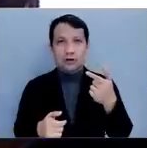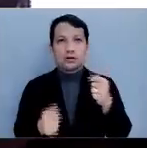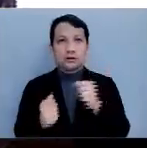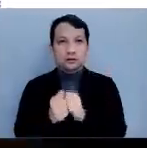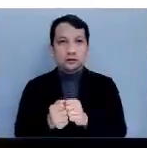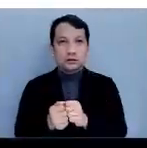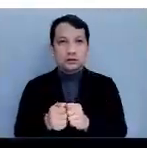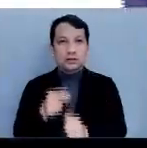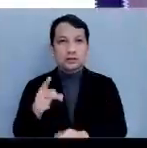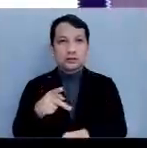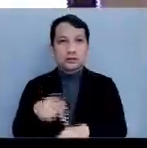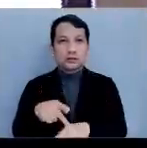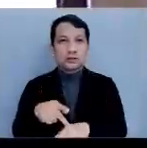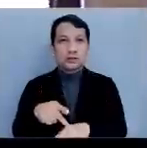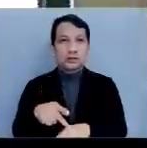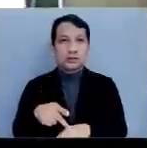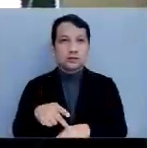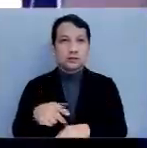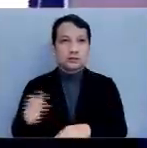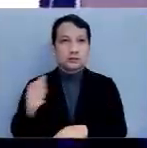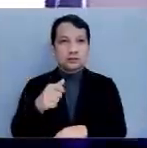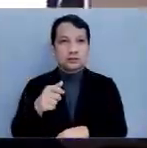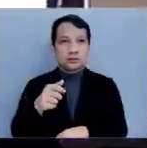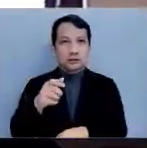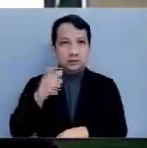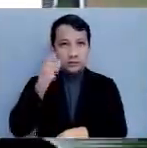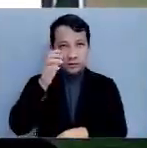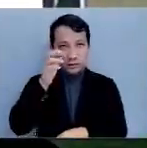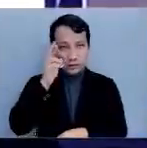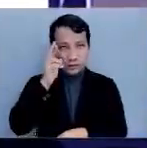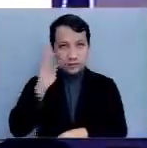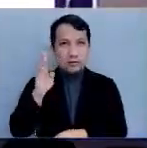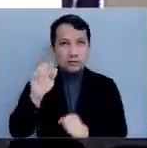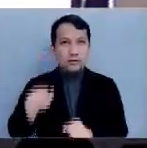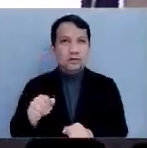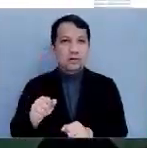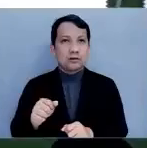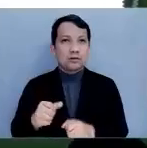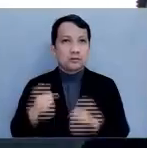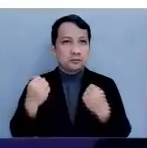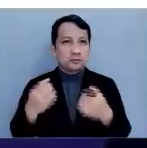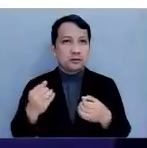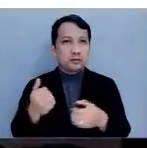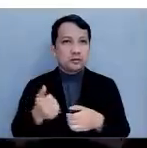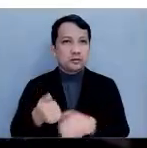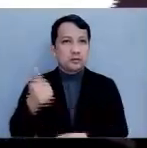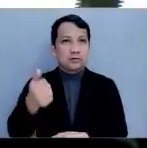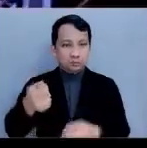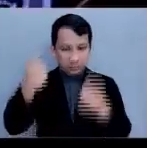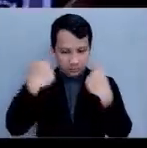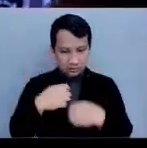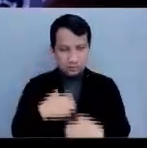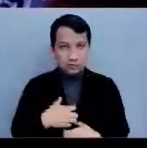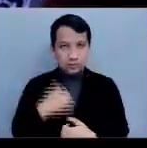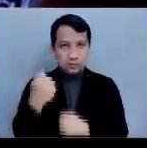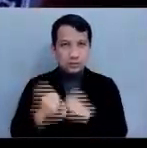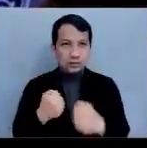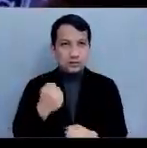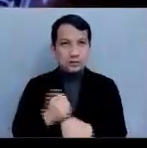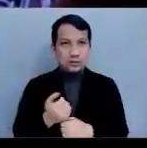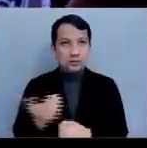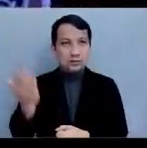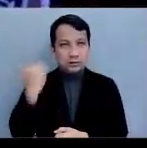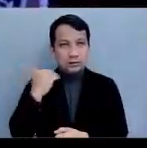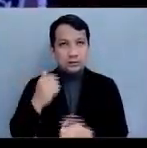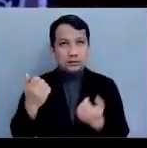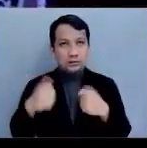si Philippine Sports Commission Chairman Richard Bachman na kumpiyansang magiging mas malaki ang medal haul ngayong taon. Sa nakaraang